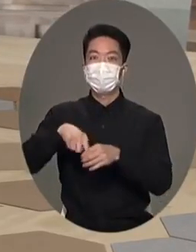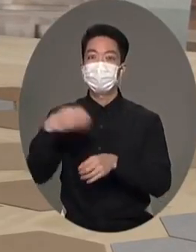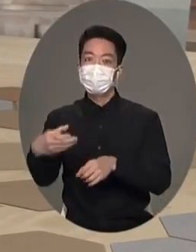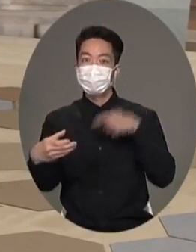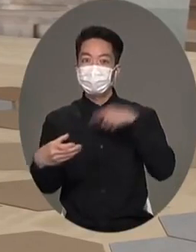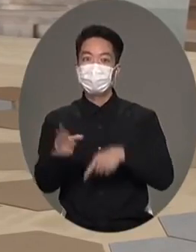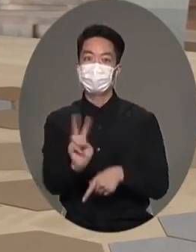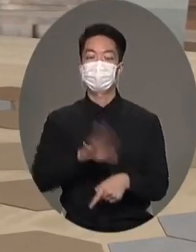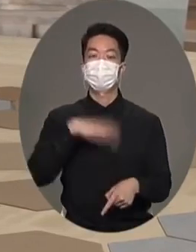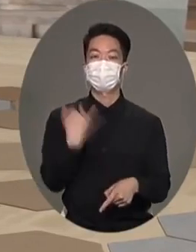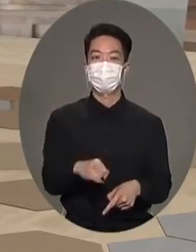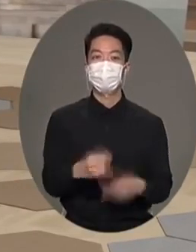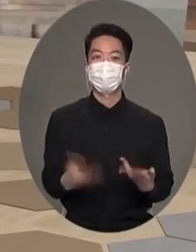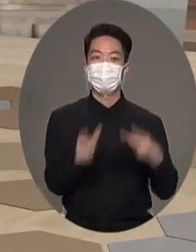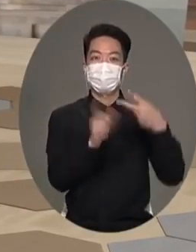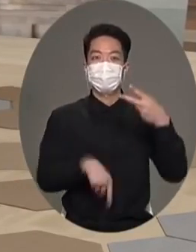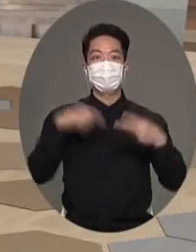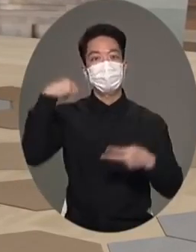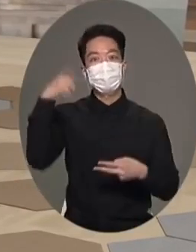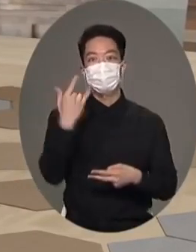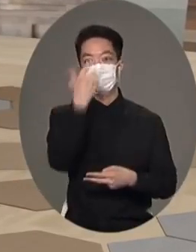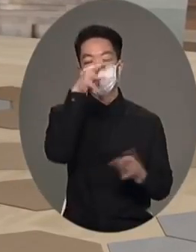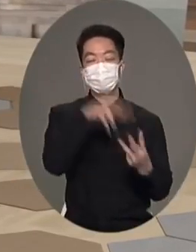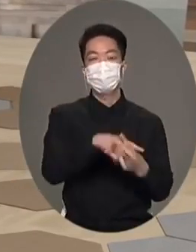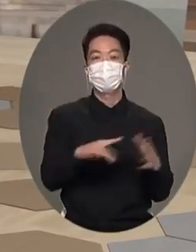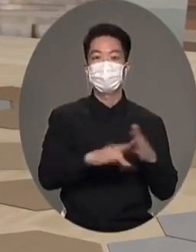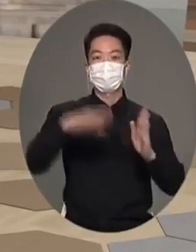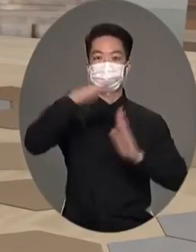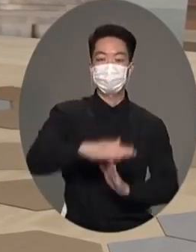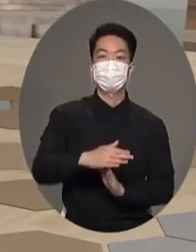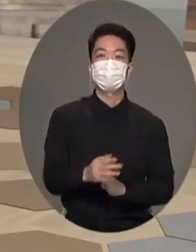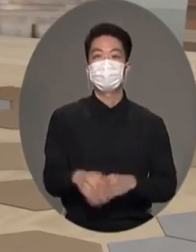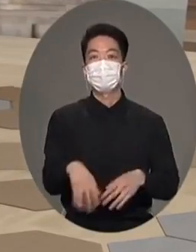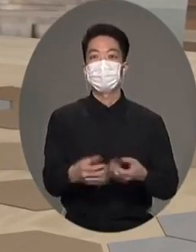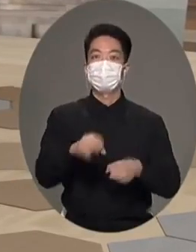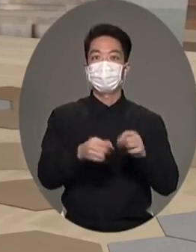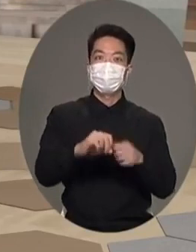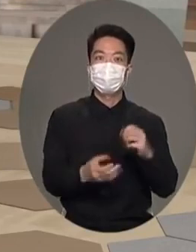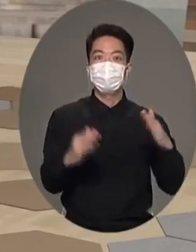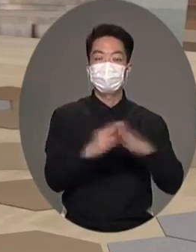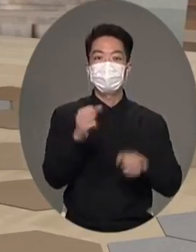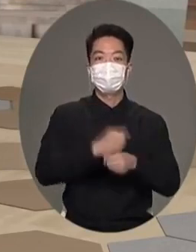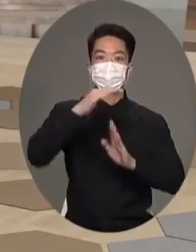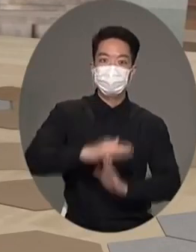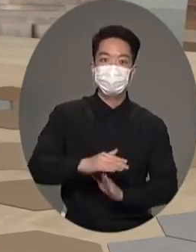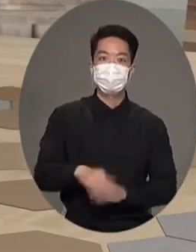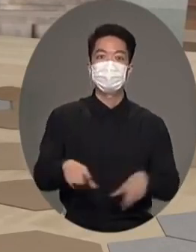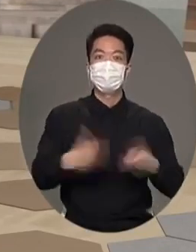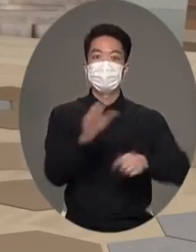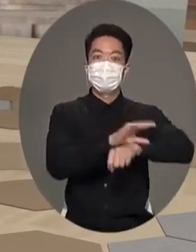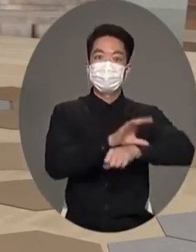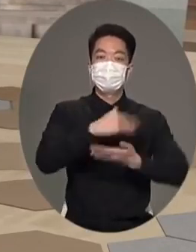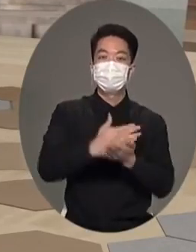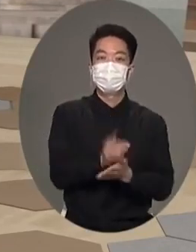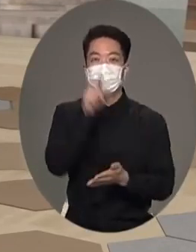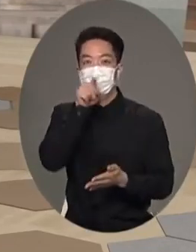啊！咁喺今年二月，美國德州大停電，化工廠被迫停工，咁導致樹枝等用嚟製造